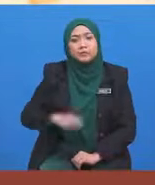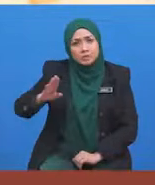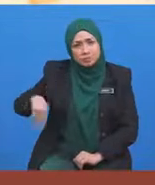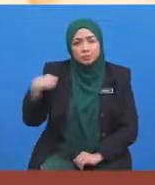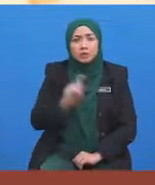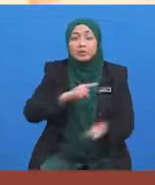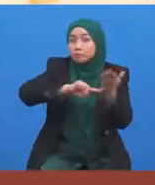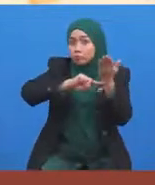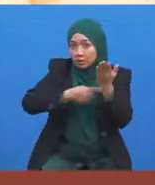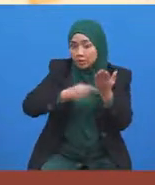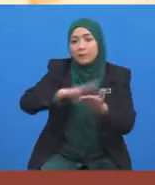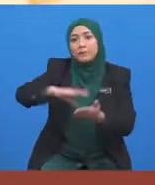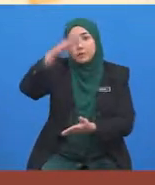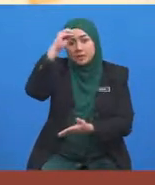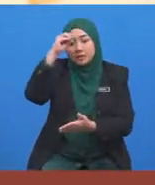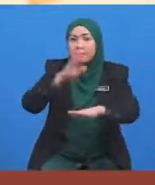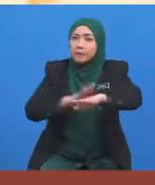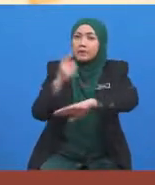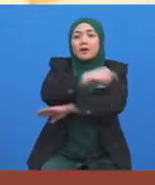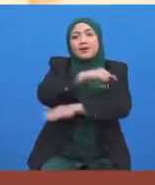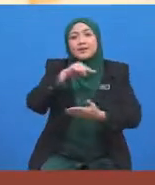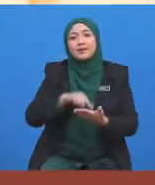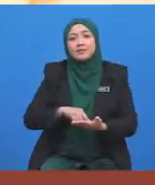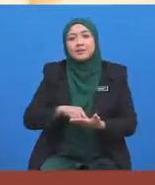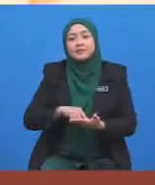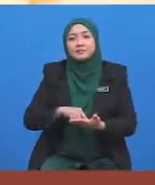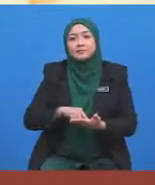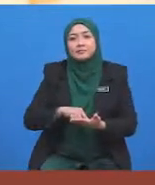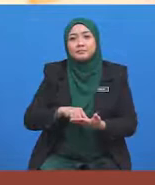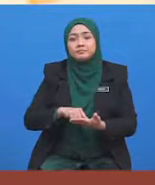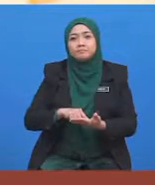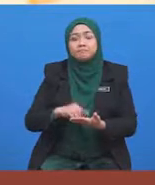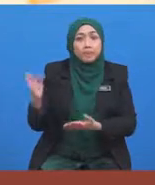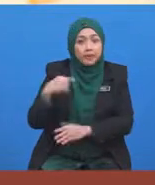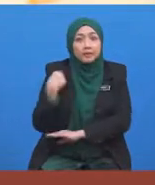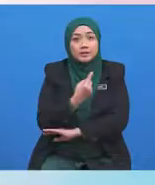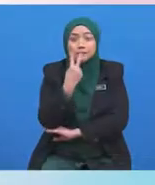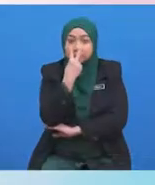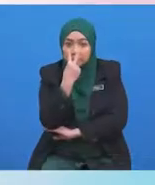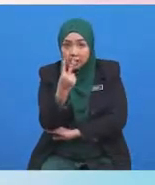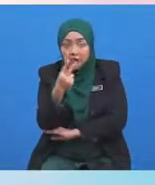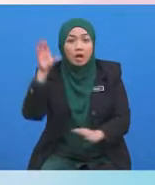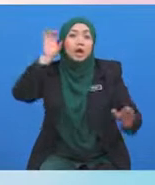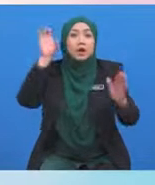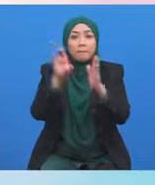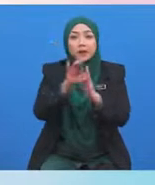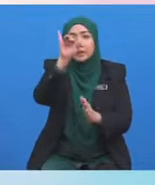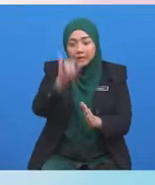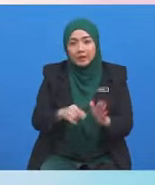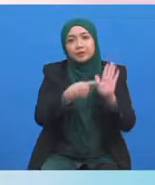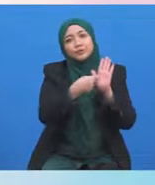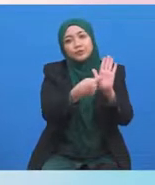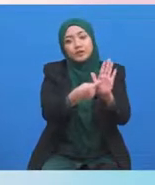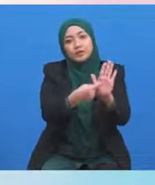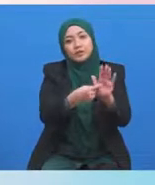Sebelum kita memulakan pembelajaran hari ini, mari kita melihat gambar yang dipaparkan.